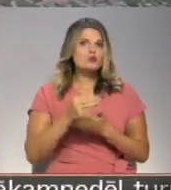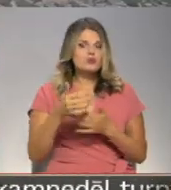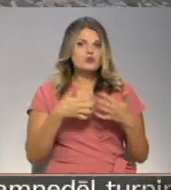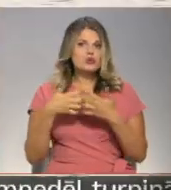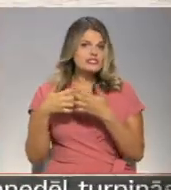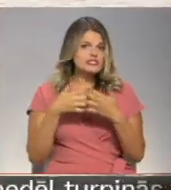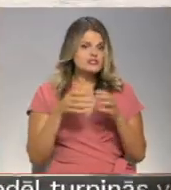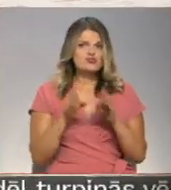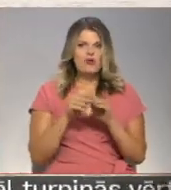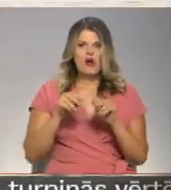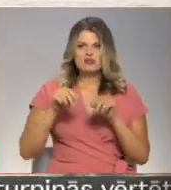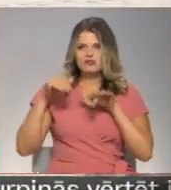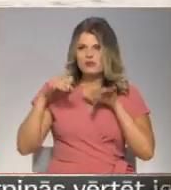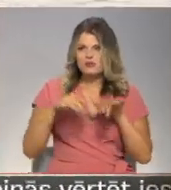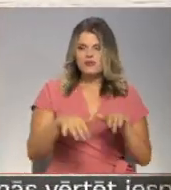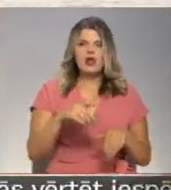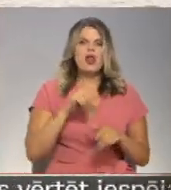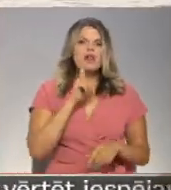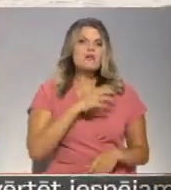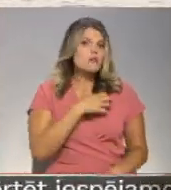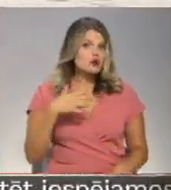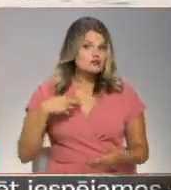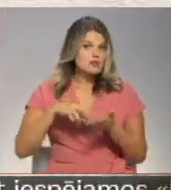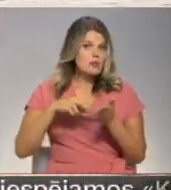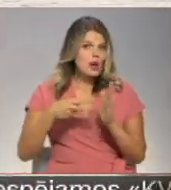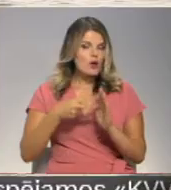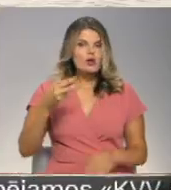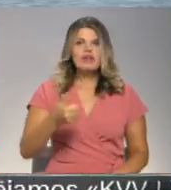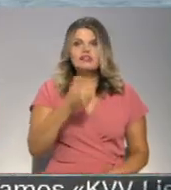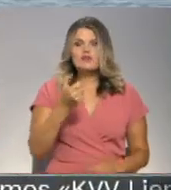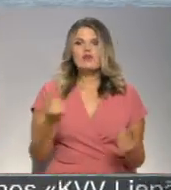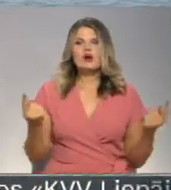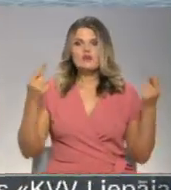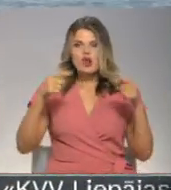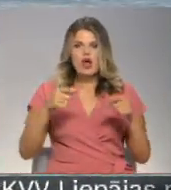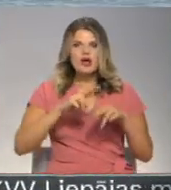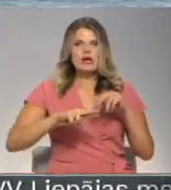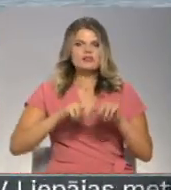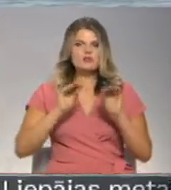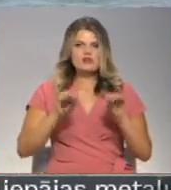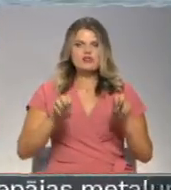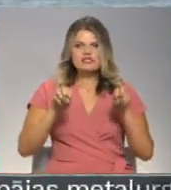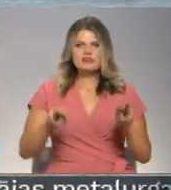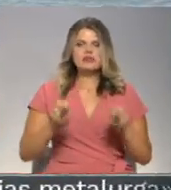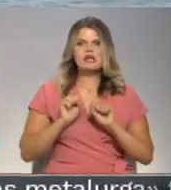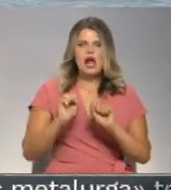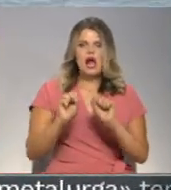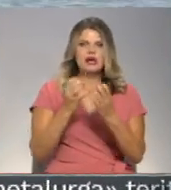ar krasta eroziju Liepājas pašvaldības plānā, tuvāko 2 gadu laikā ir perpendikulāri krastam izbūvēt speciālu